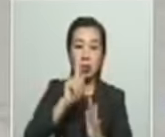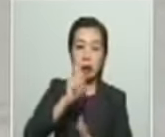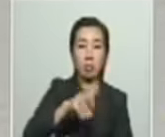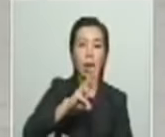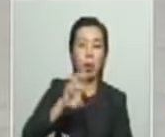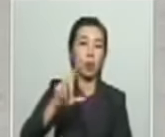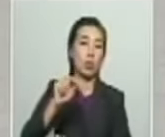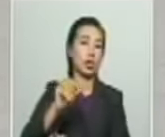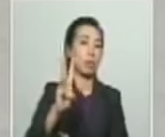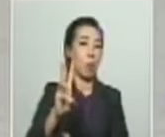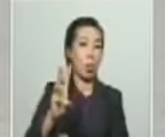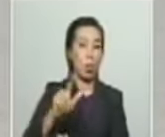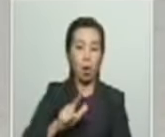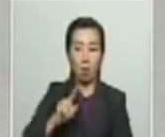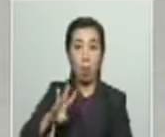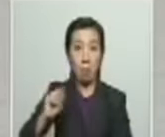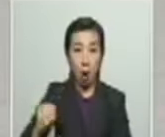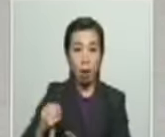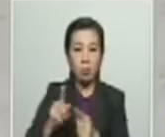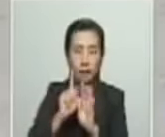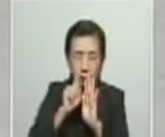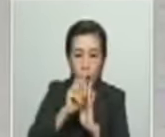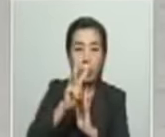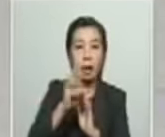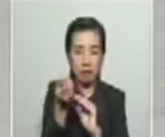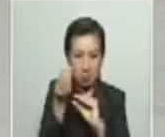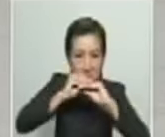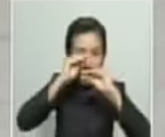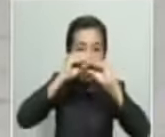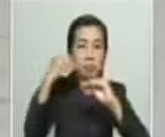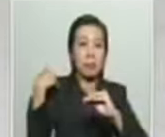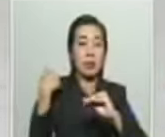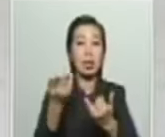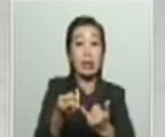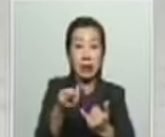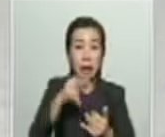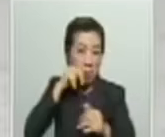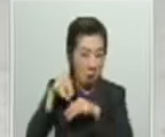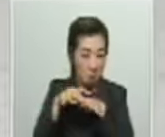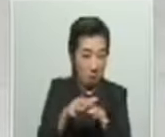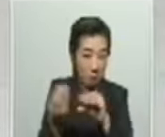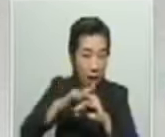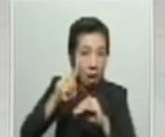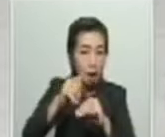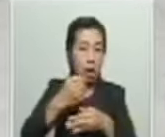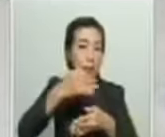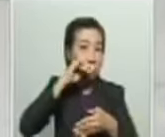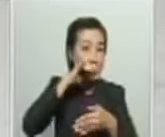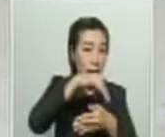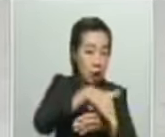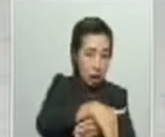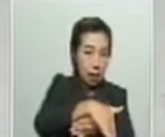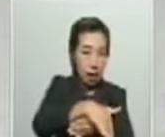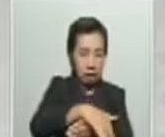1,626 ลูกบาศก์เมตรต่อวินาทีแล้วคาดว่าจะเพิ่มมากขึ้นเรื่อยๆด้วยแล้วก็ส่งผลให้พื้นที่ท้ายเขื่อนตั้งแต่จังหวัดชัยนาทล